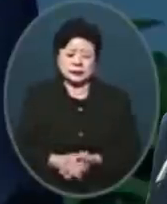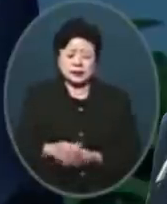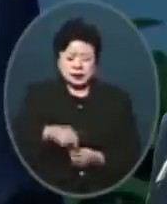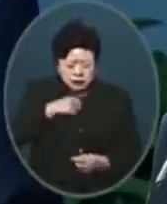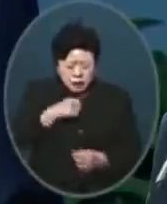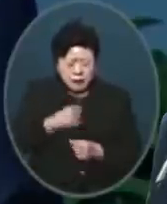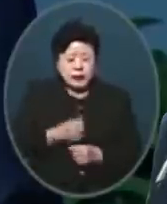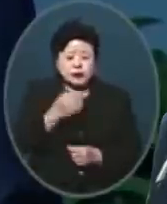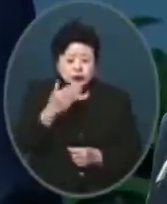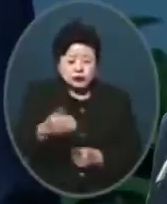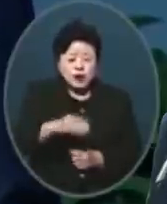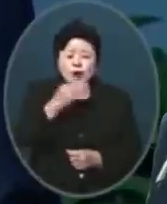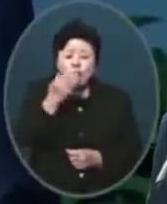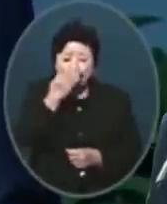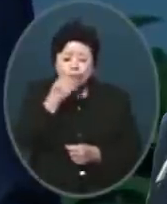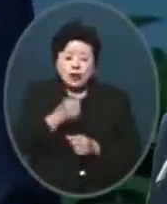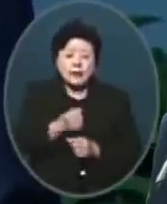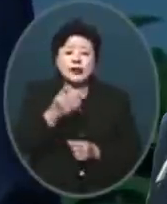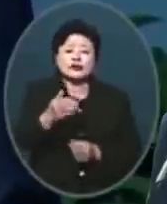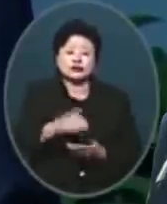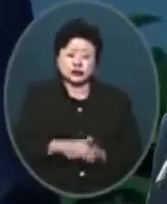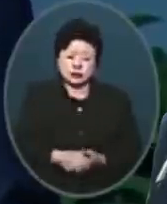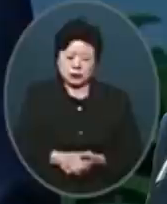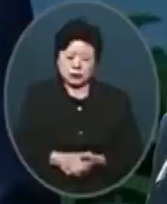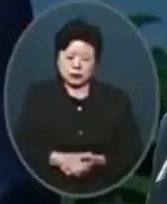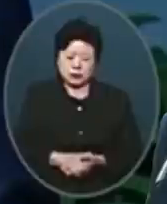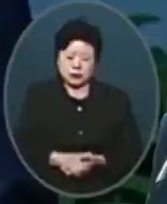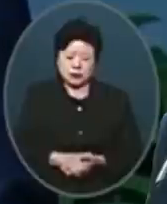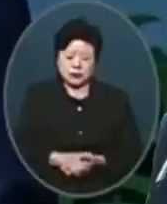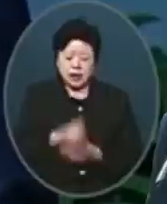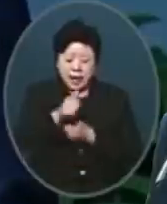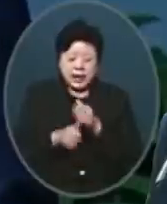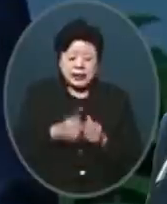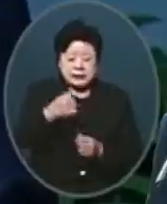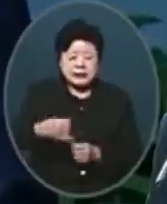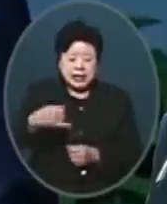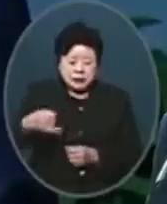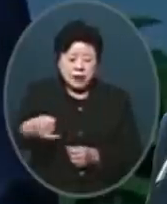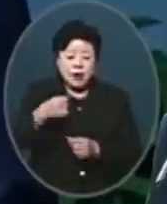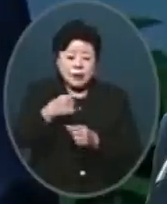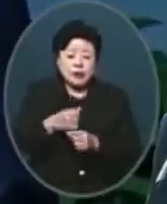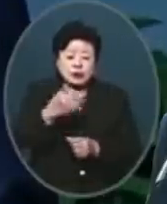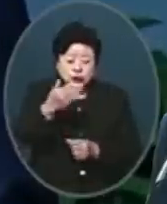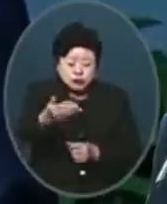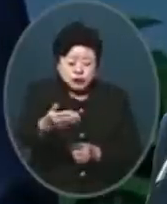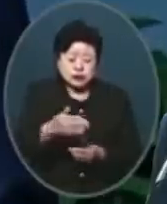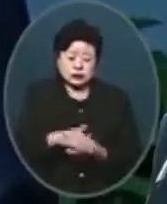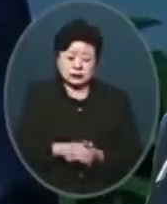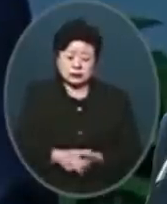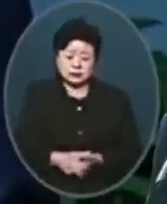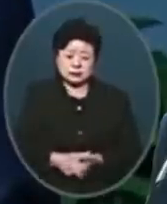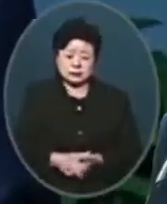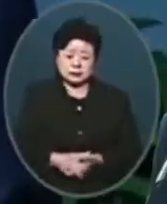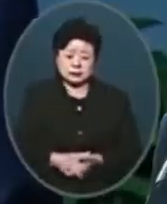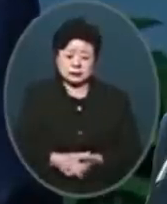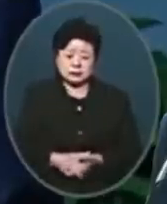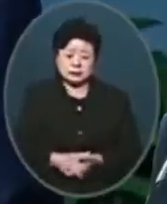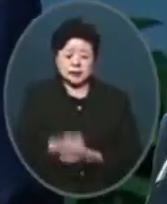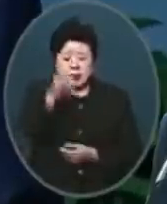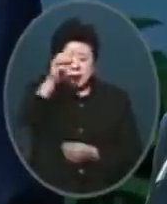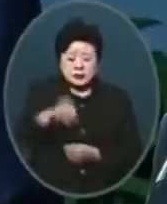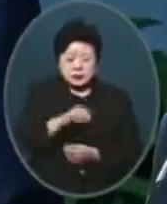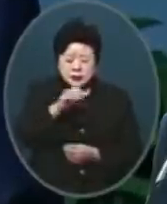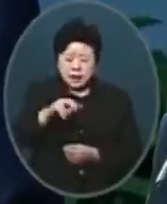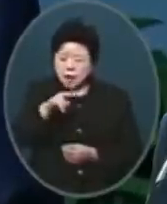의롭게 만들어주시고 거룩하게 만들어주시고 하나님의 자녀가 되게 하시고